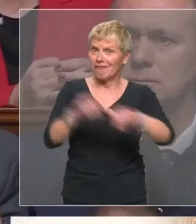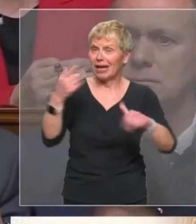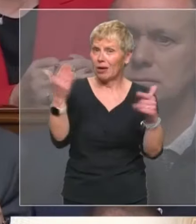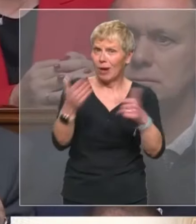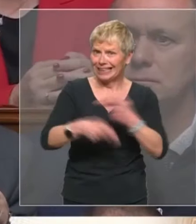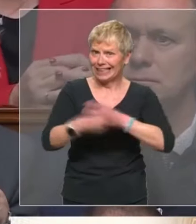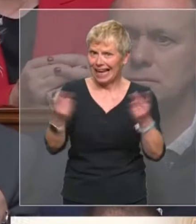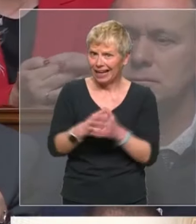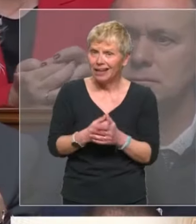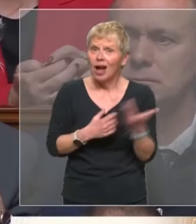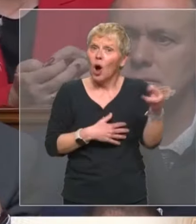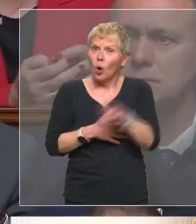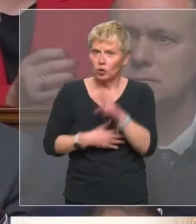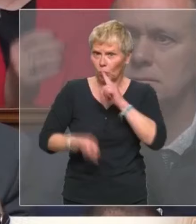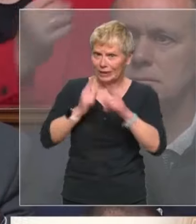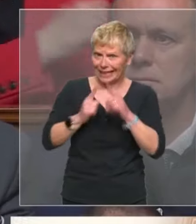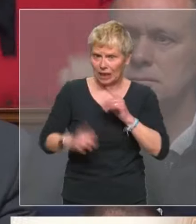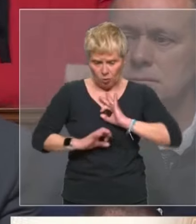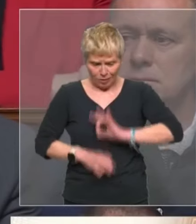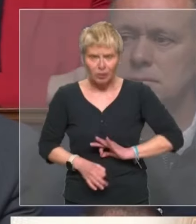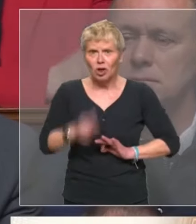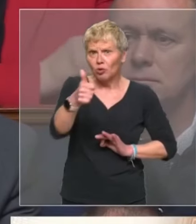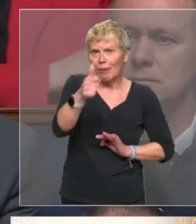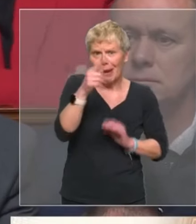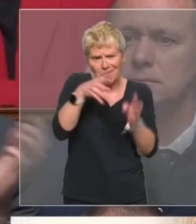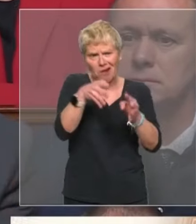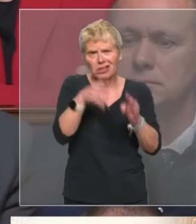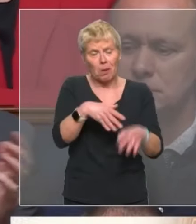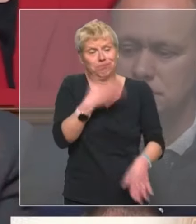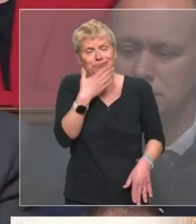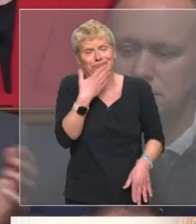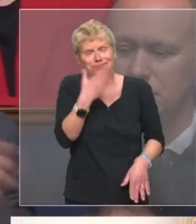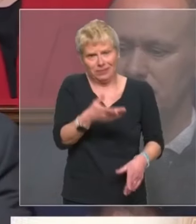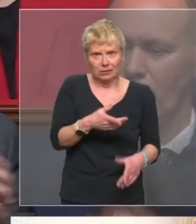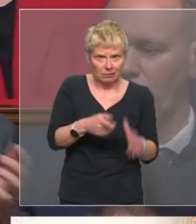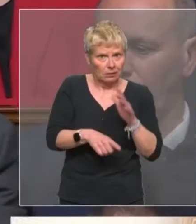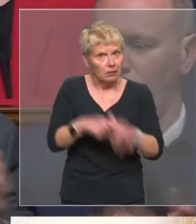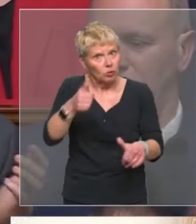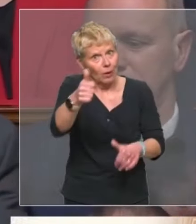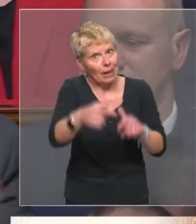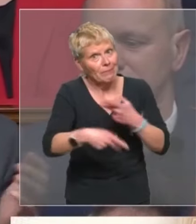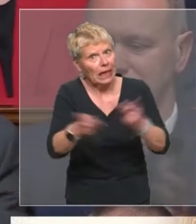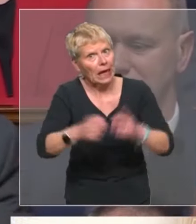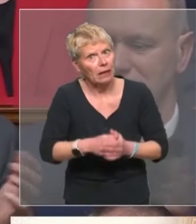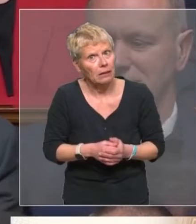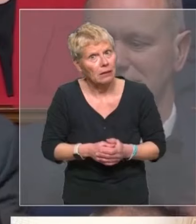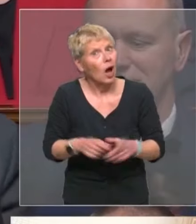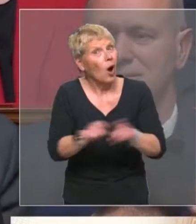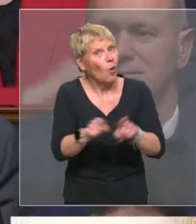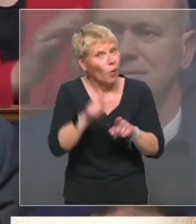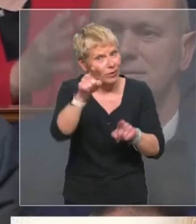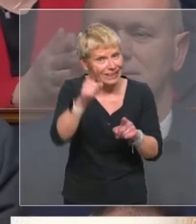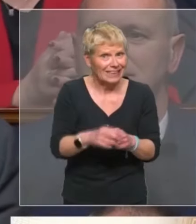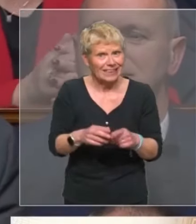la restauration de l'autorité et le port de l'uniforme n'est-ce pas vous madame la ministre qui avait inventé le délit de